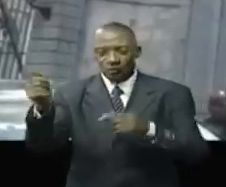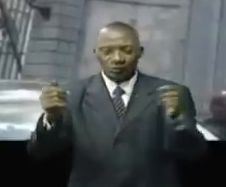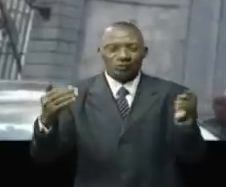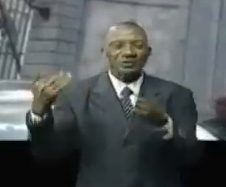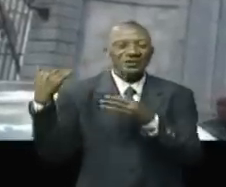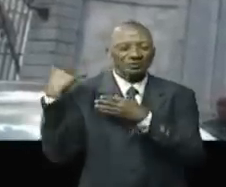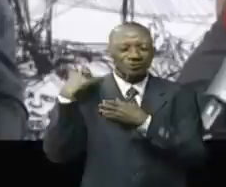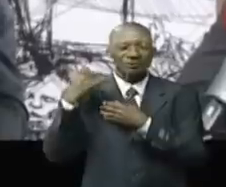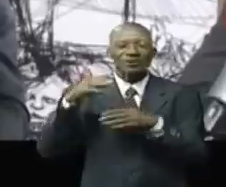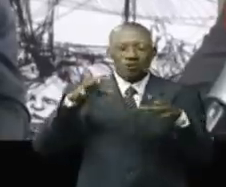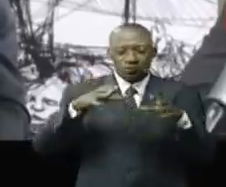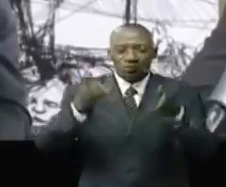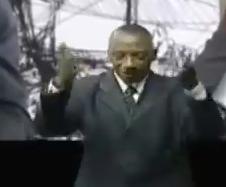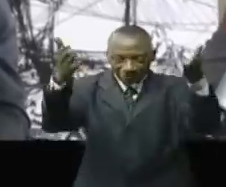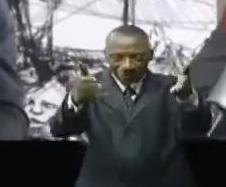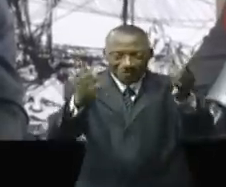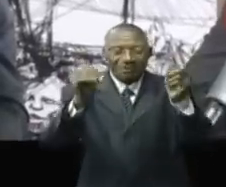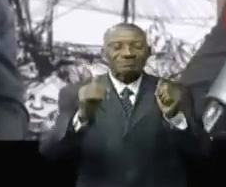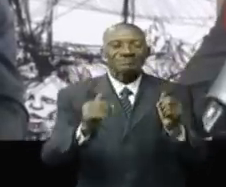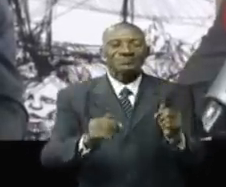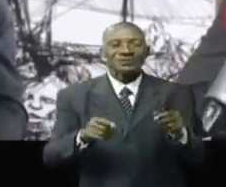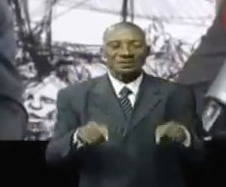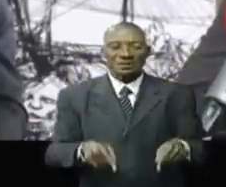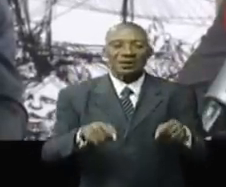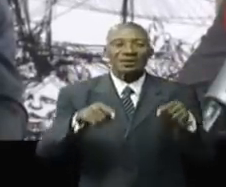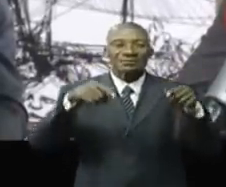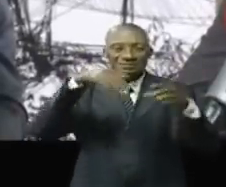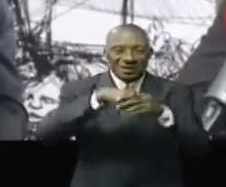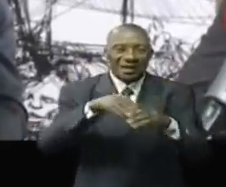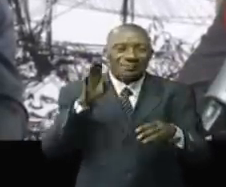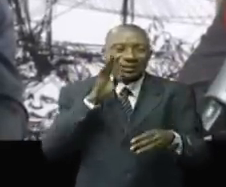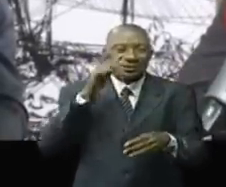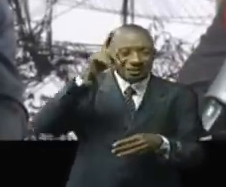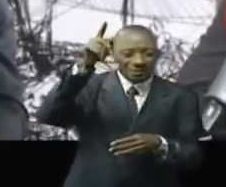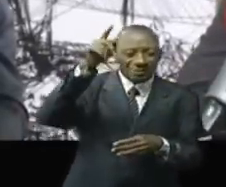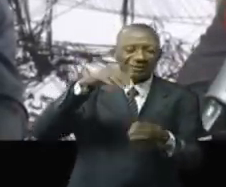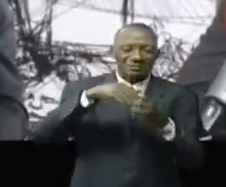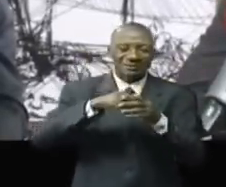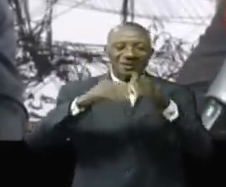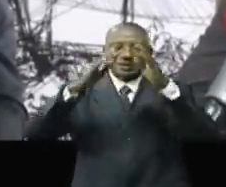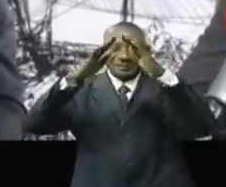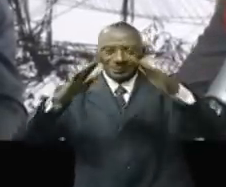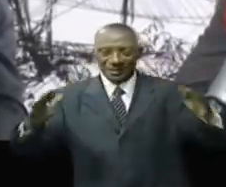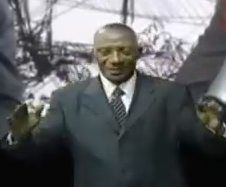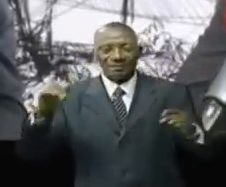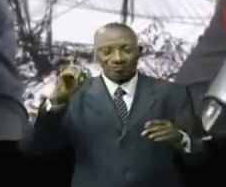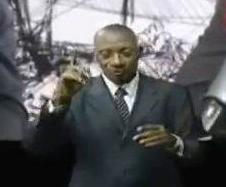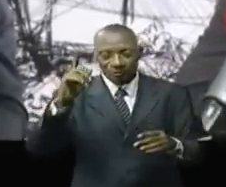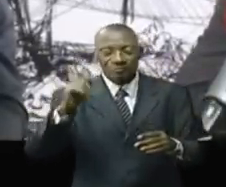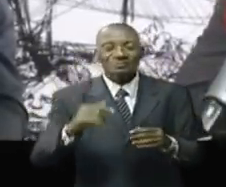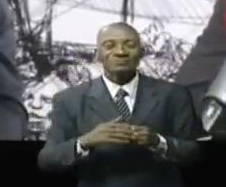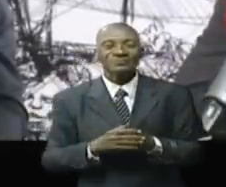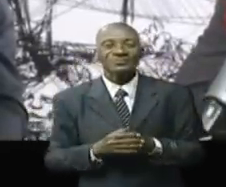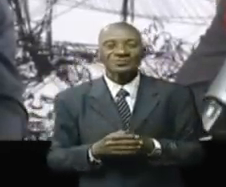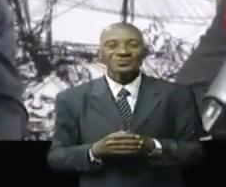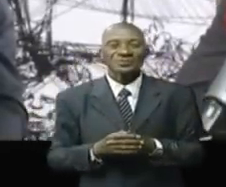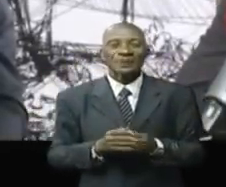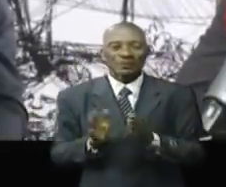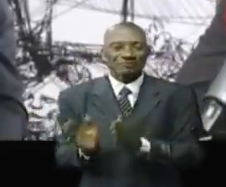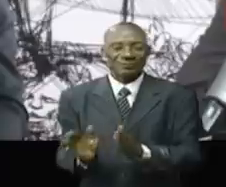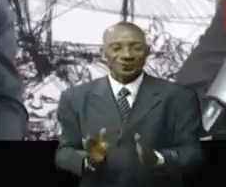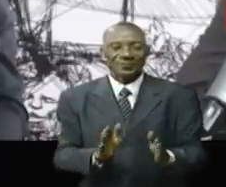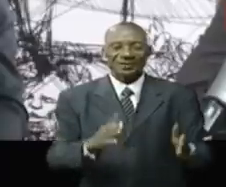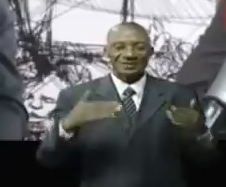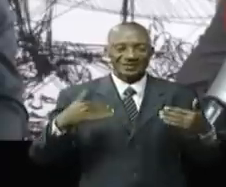20, ici à Bruxelles, au Palais d'Egmont, il y aura une cérémonie